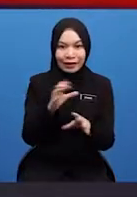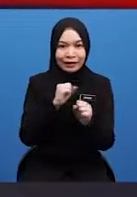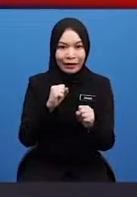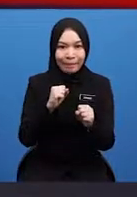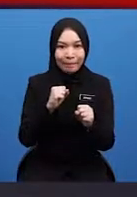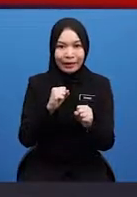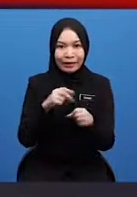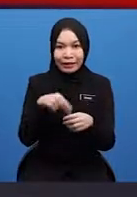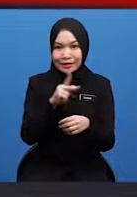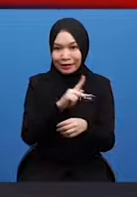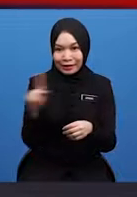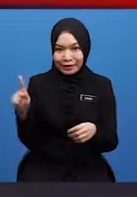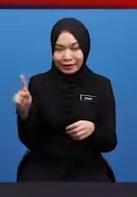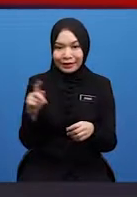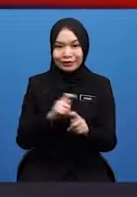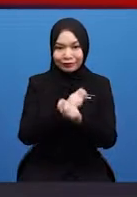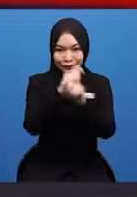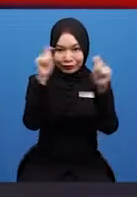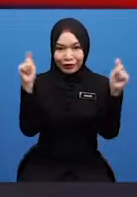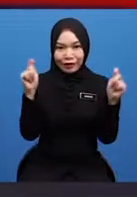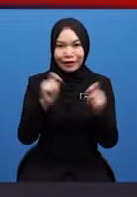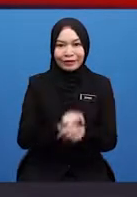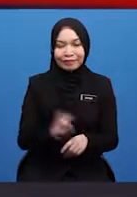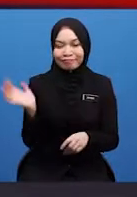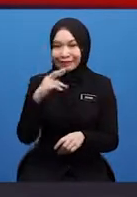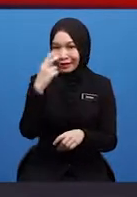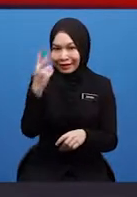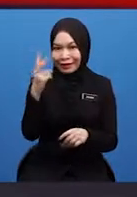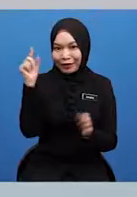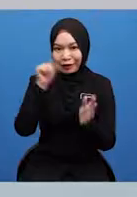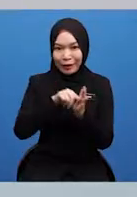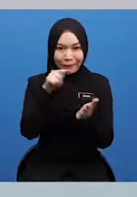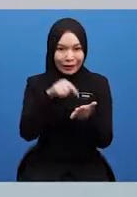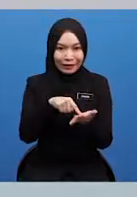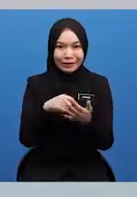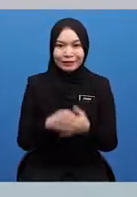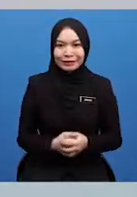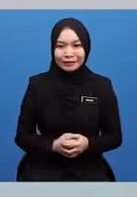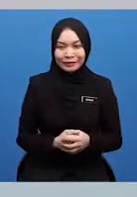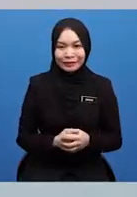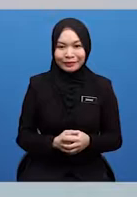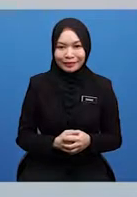tona. Mari kita lihat gambar dalam paparan berikut.